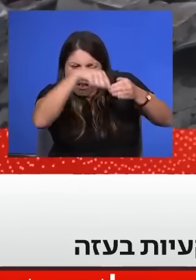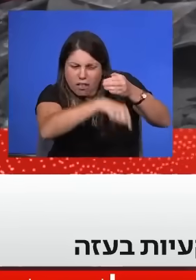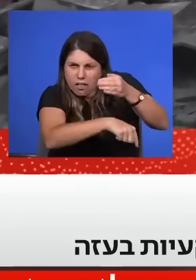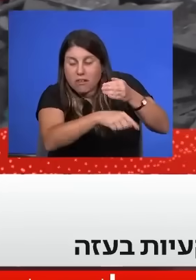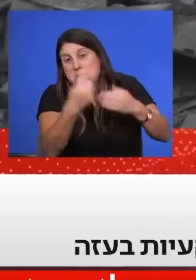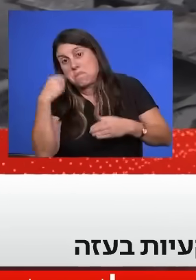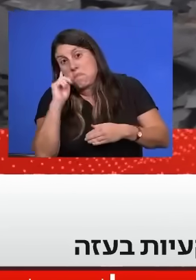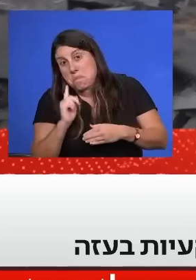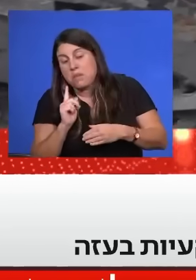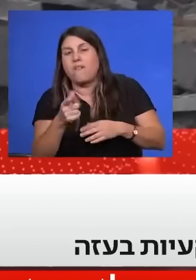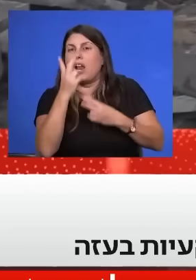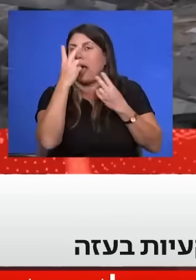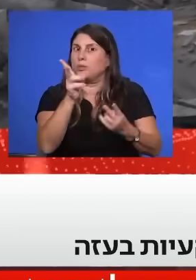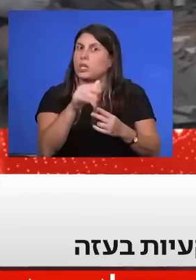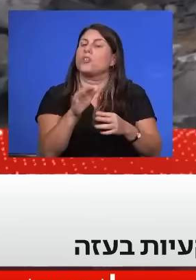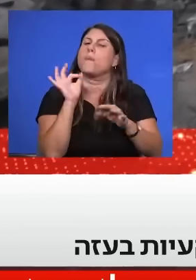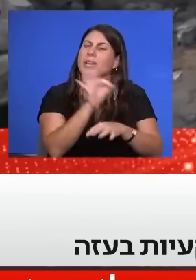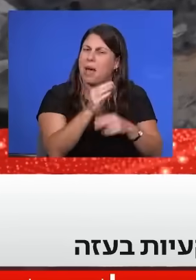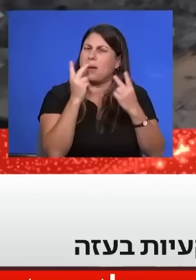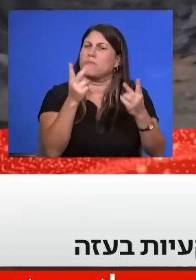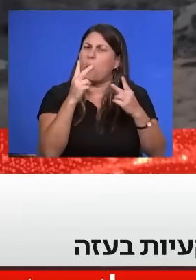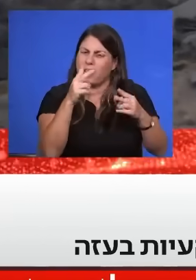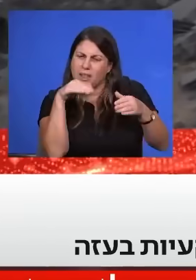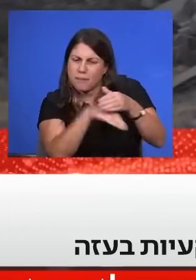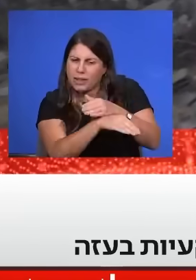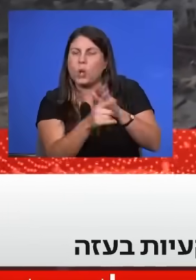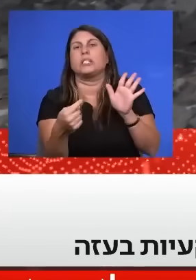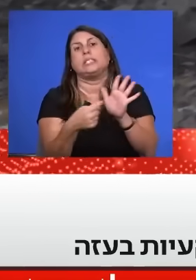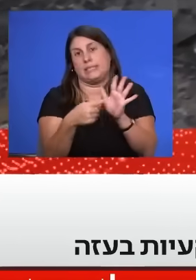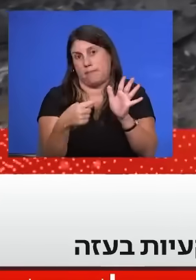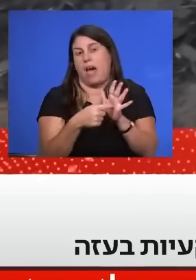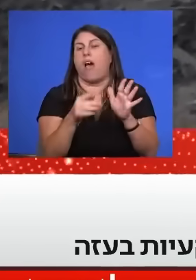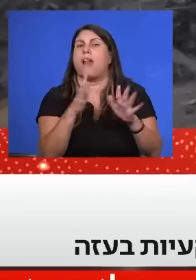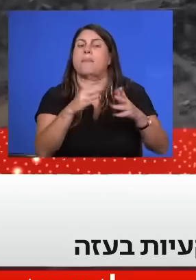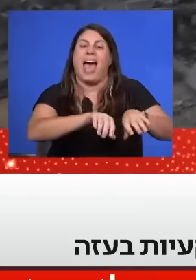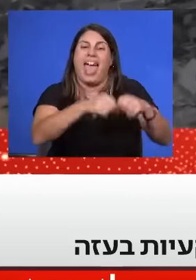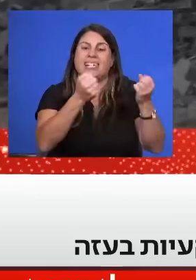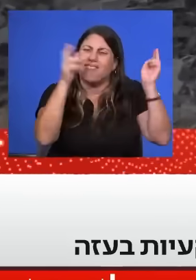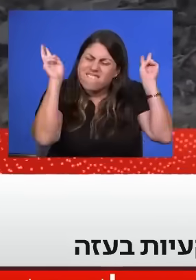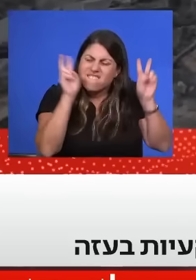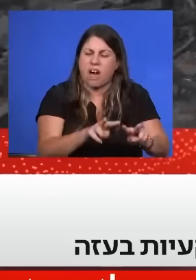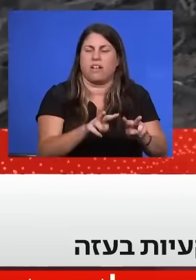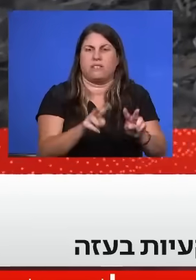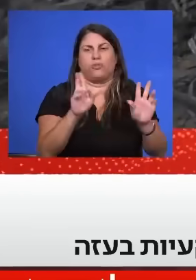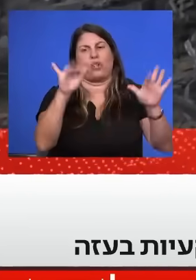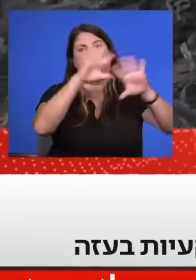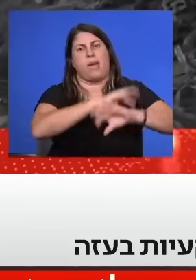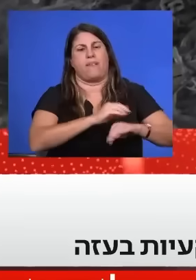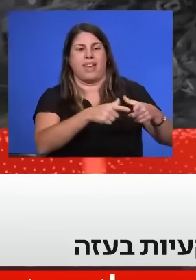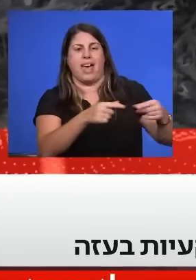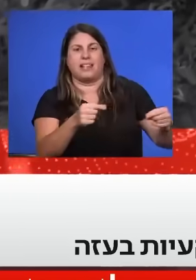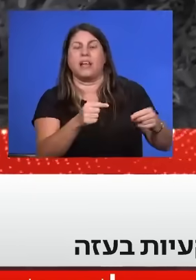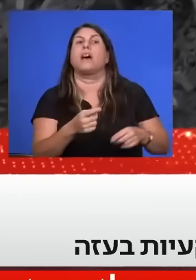משמעותית בתשתית של מנהרות, וזה כנראה סיבה להרס הרב מאוד בערב הזה בעזה. ואנחנו